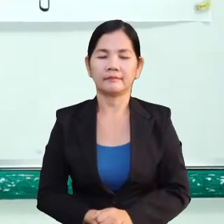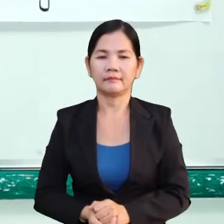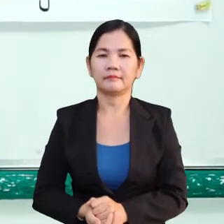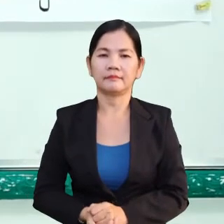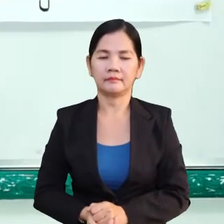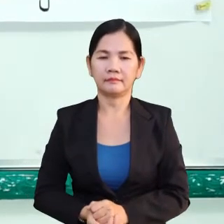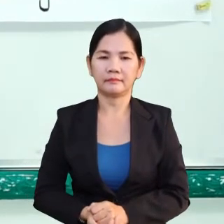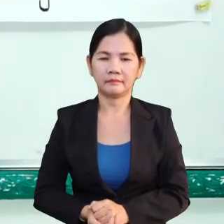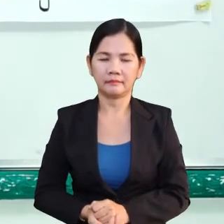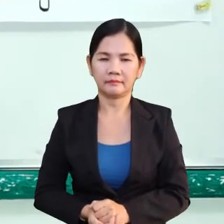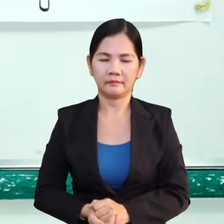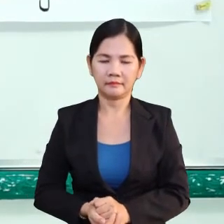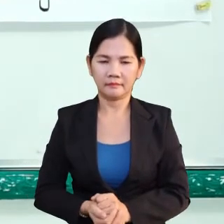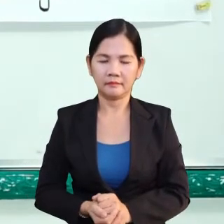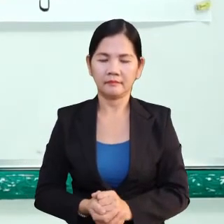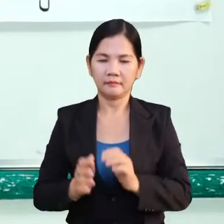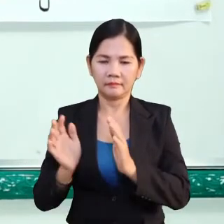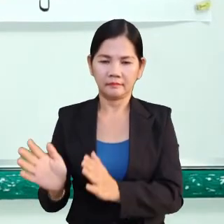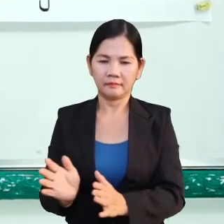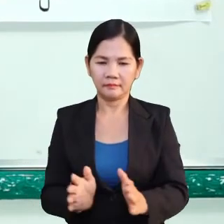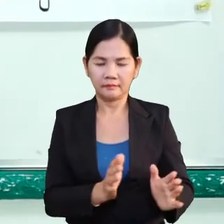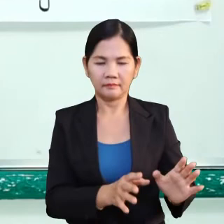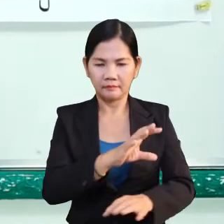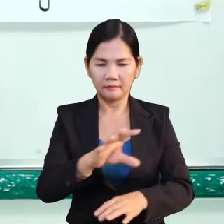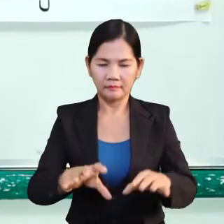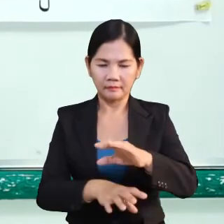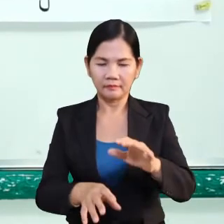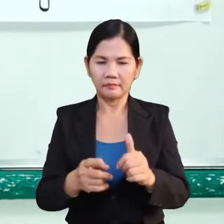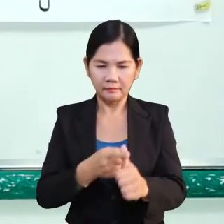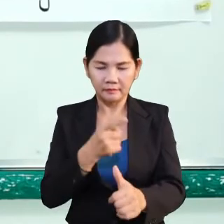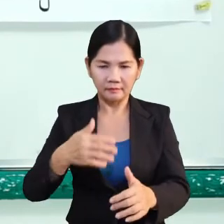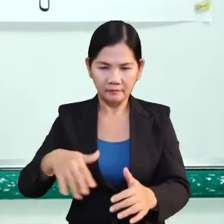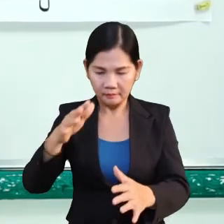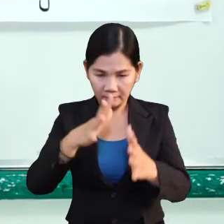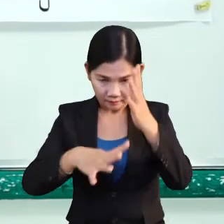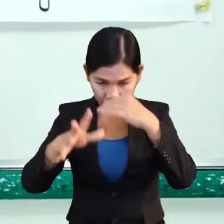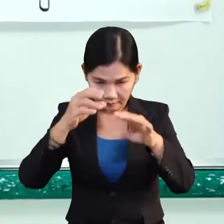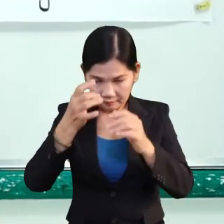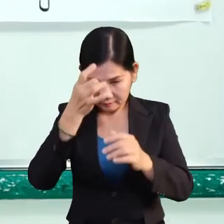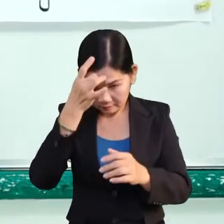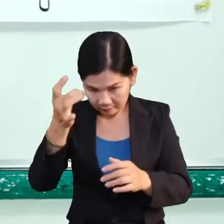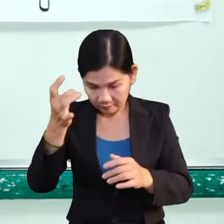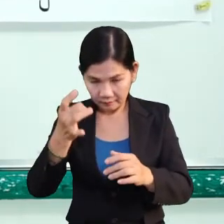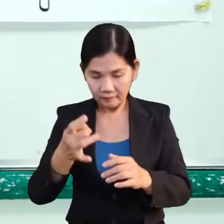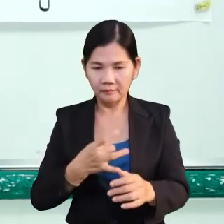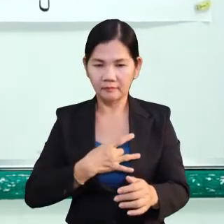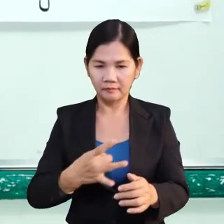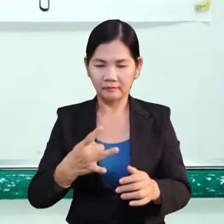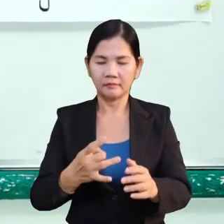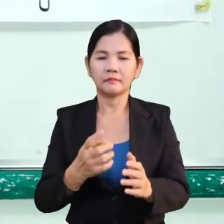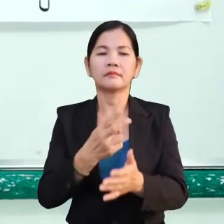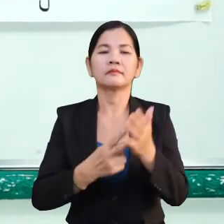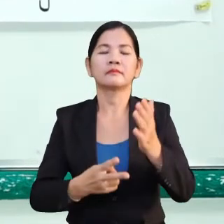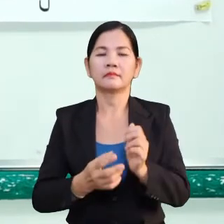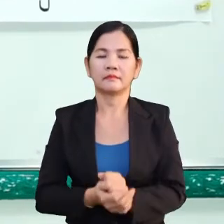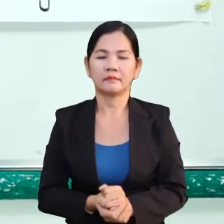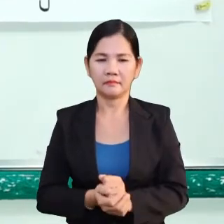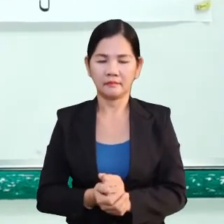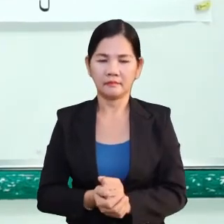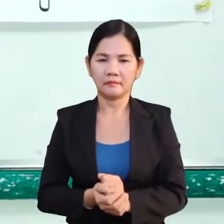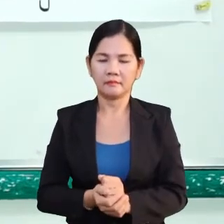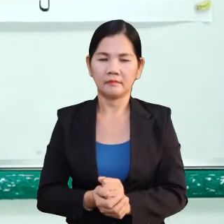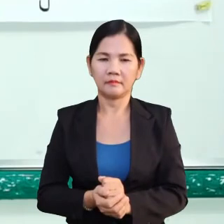ចាបានជាយើងត្រូវធ្វើសកម្មភាពទាំងអស់នេះមុនពេលទៅសាលារៀនព្រោះអ្វីដែរកូនចា